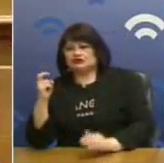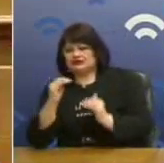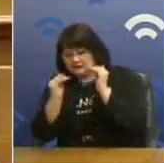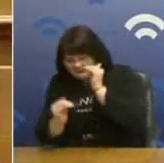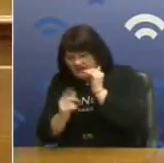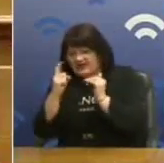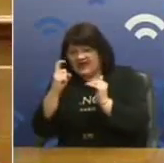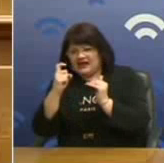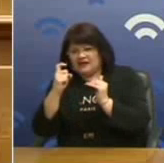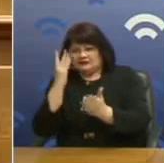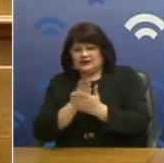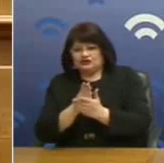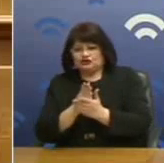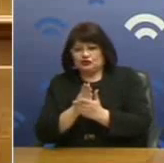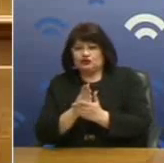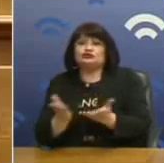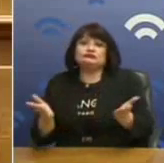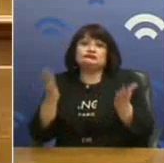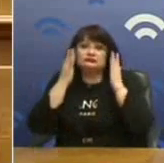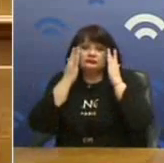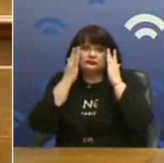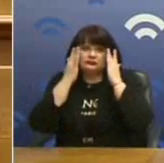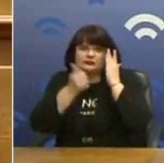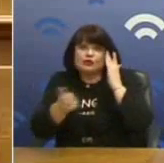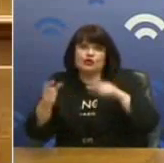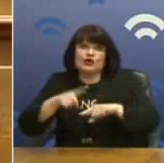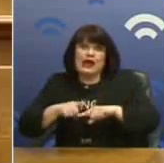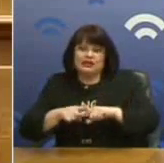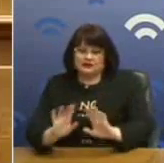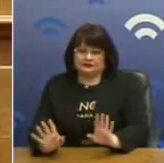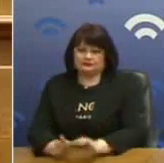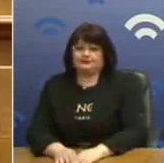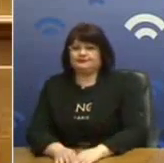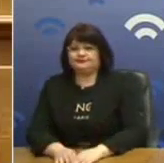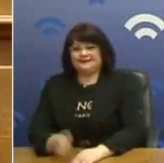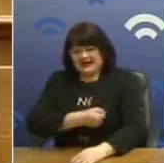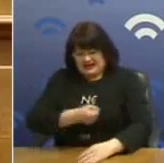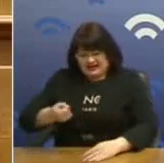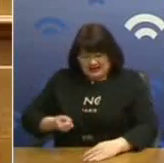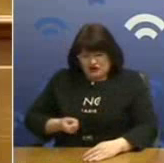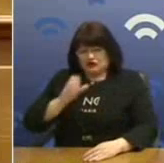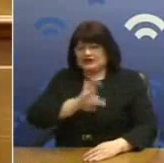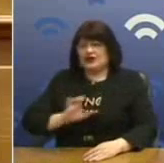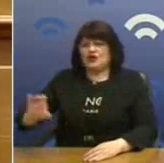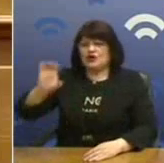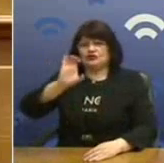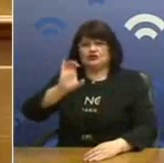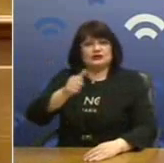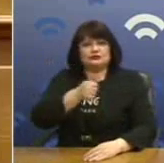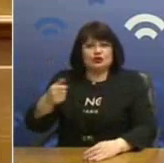άλλες χώρες είχαν μνημόνια. Και άλλες χώρες είχαν λιτότητα. Καμία δεν έχει αυτό που έχουμε εμείς.